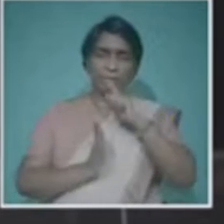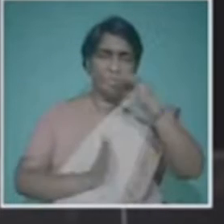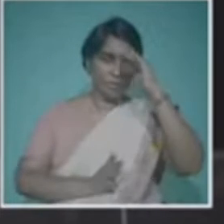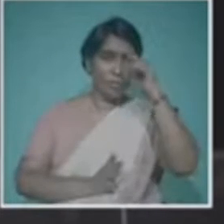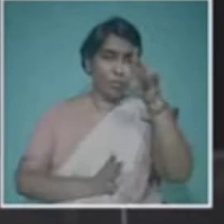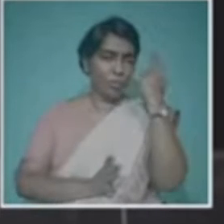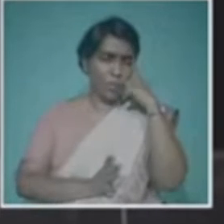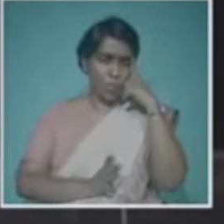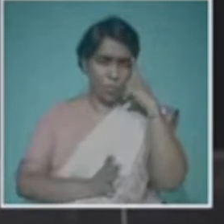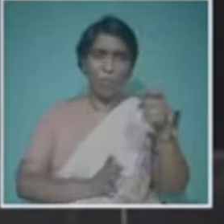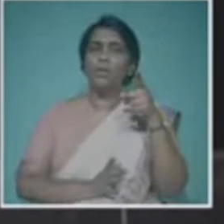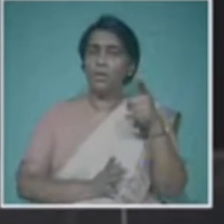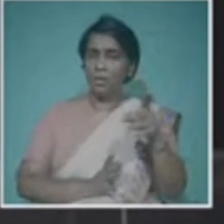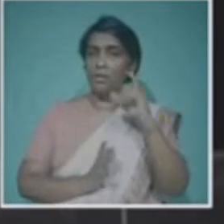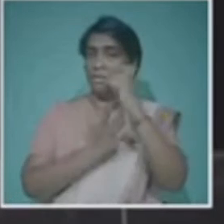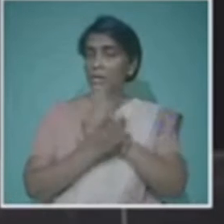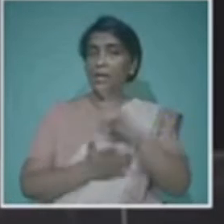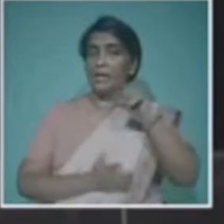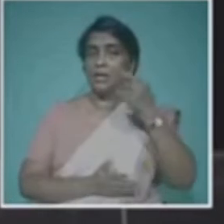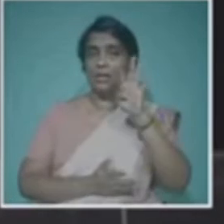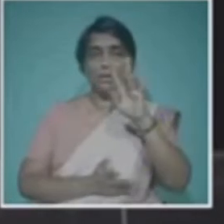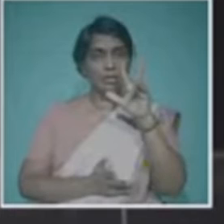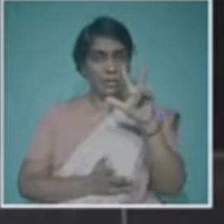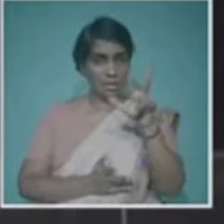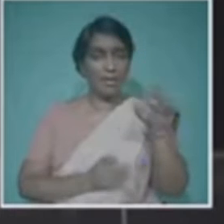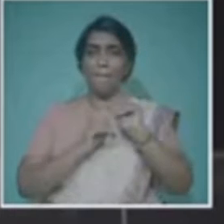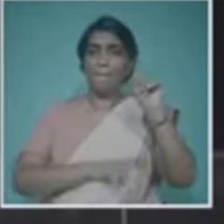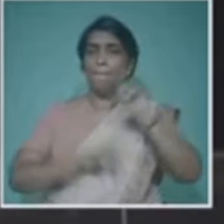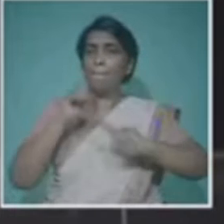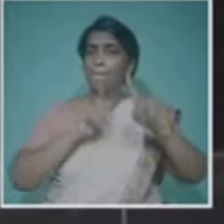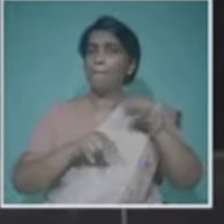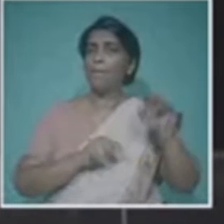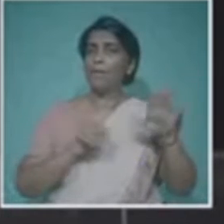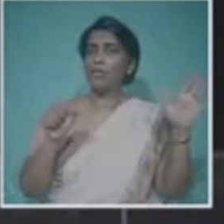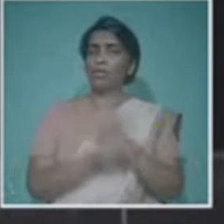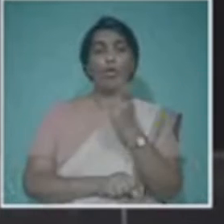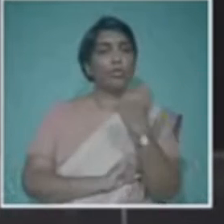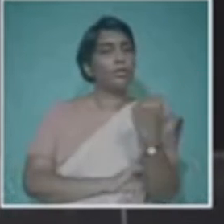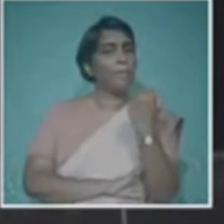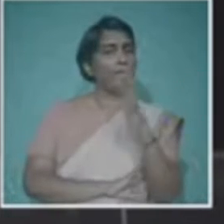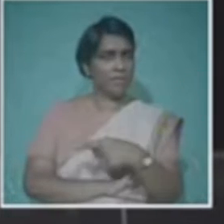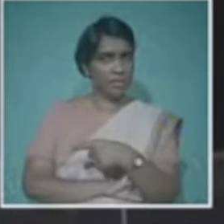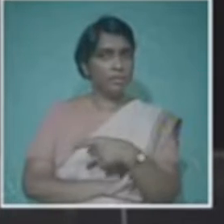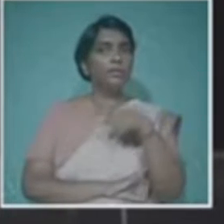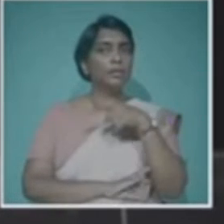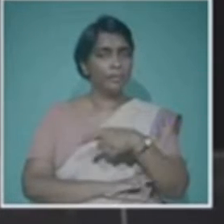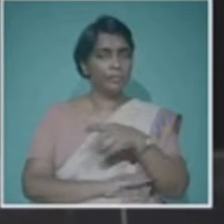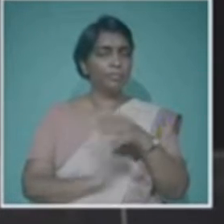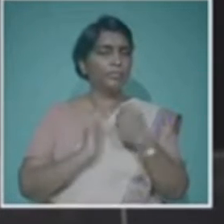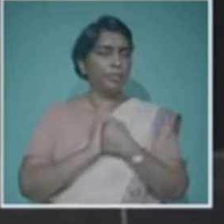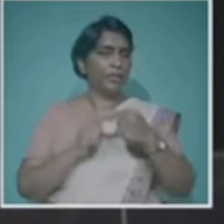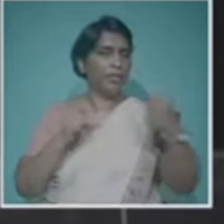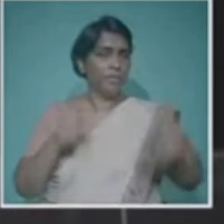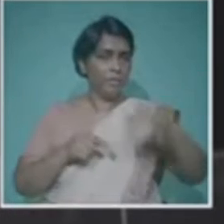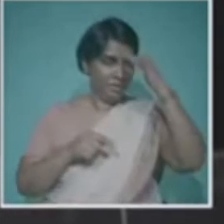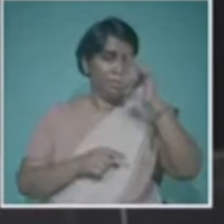ඔබතුමා හොඳටම දන්නවා ව්‍යවස්ථාවේ 148 මේ පාර්ලිමේන්තුවට තමයි සම්පූර්ණ මූල්‍ය බලය දීලා තියෙන්නේ. එතකොට ගරු විපක්ෂ